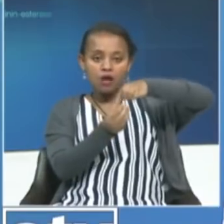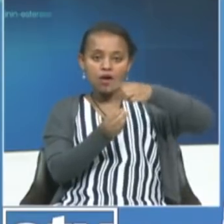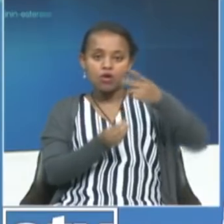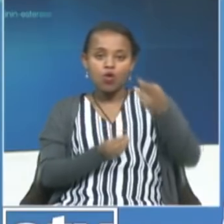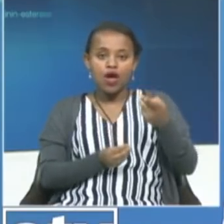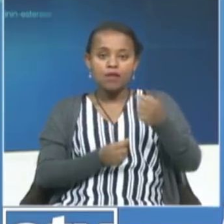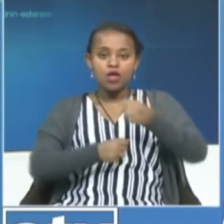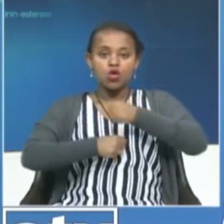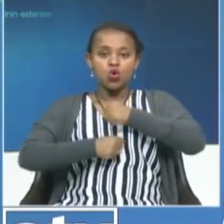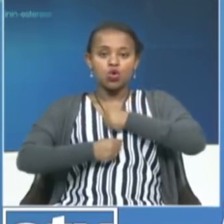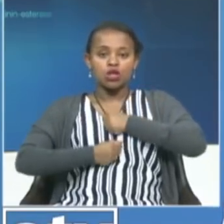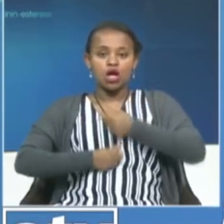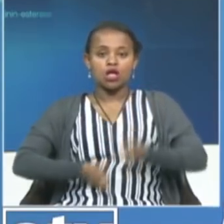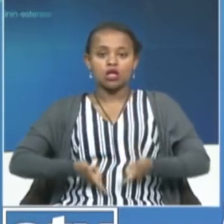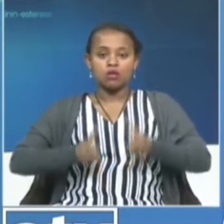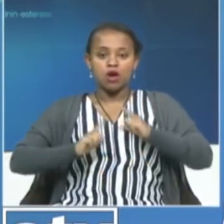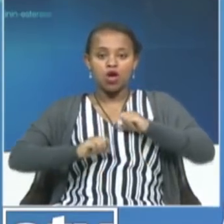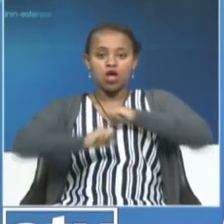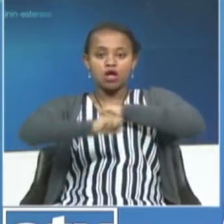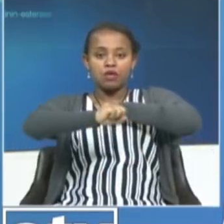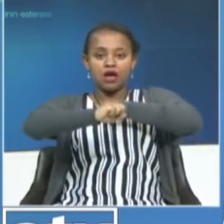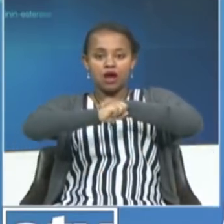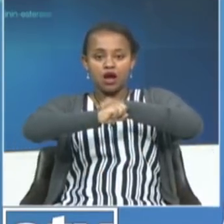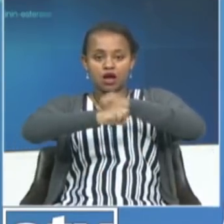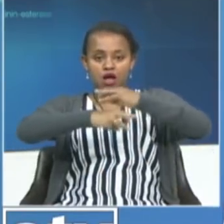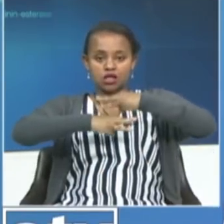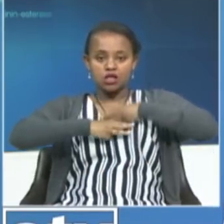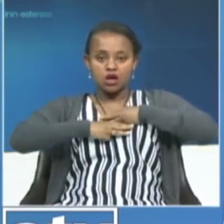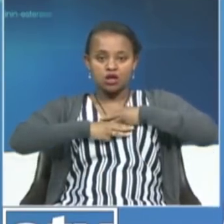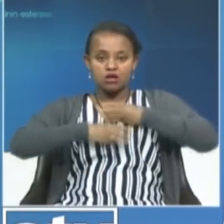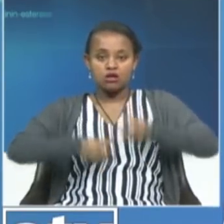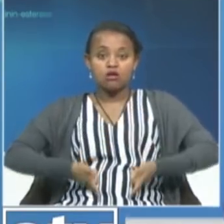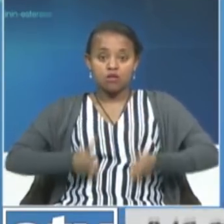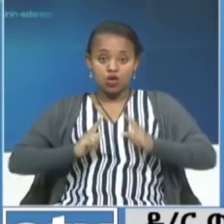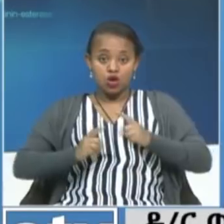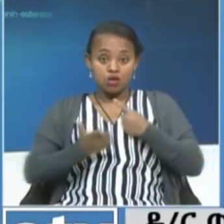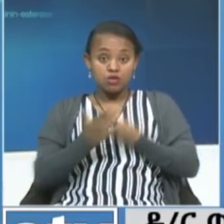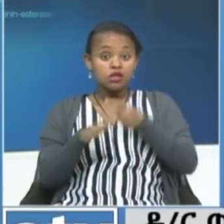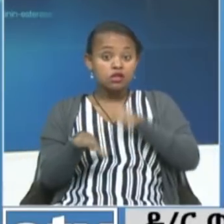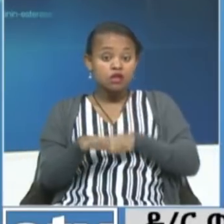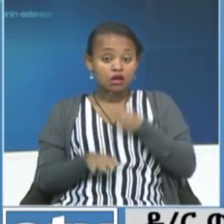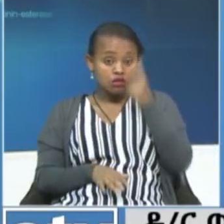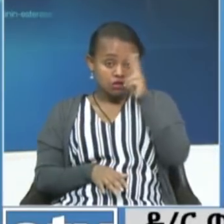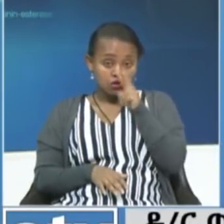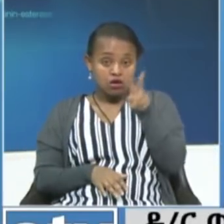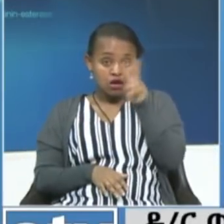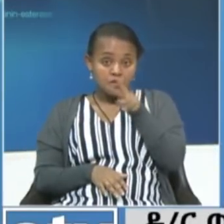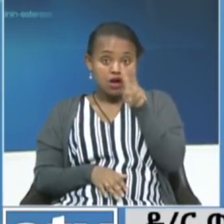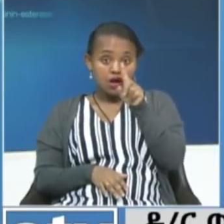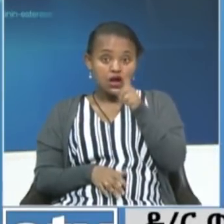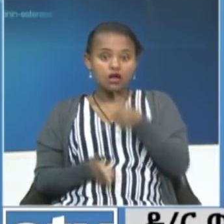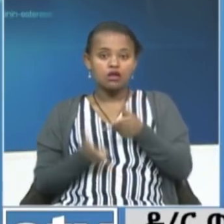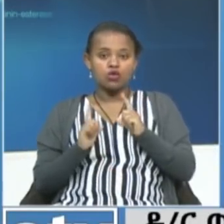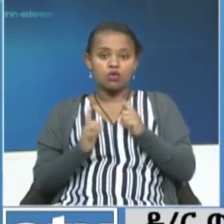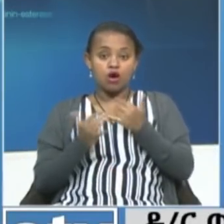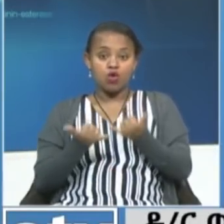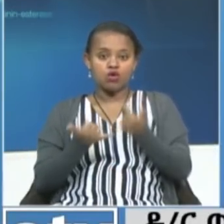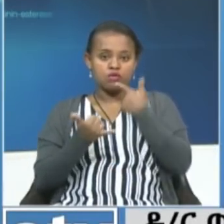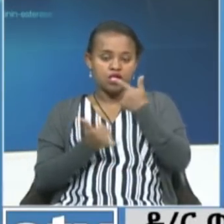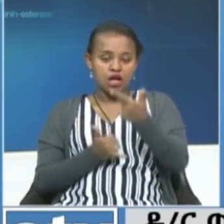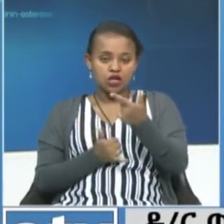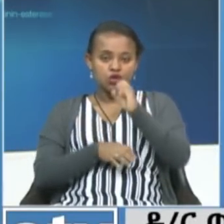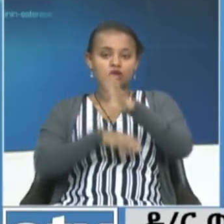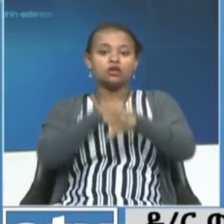የወታደር መኖሪያ መከላከያ ሰራዊት መኖሪያዎቹ በዚህ ሰዓት መቃኘት አለባቸው። አሁን የምንላቸው ነገሮች